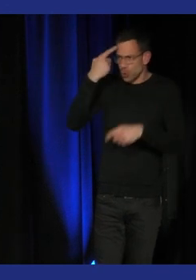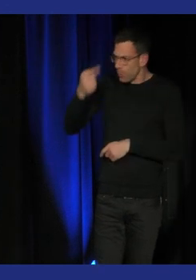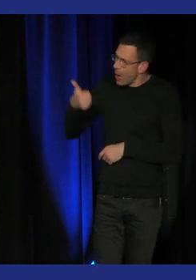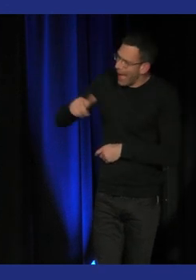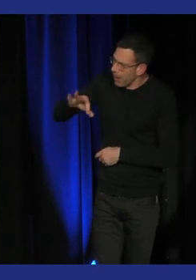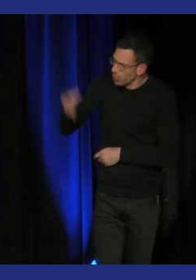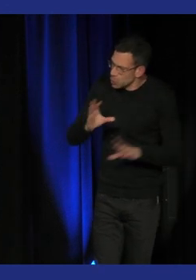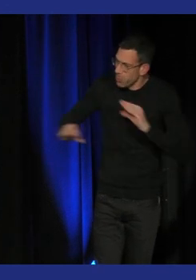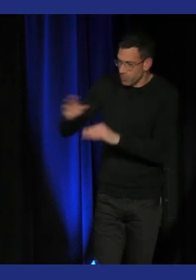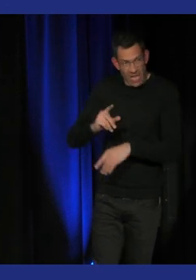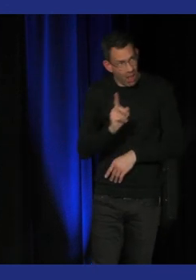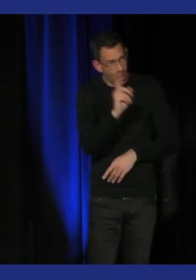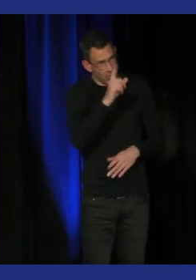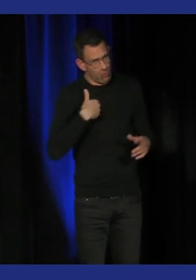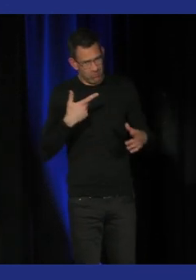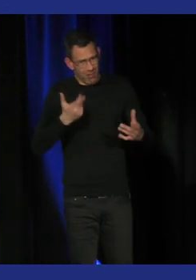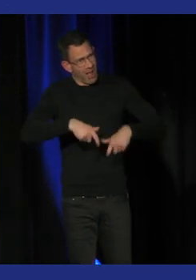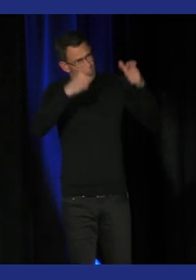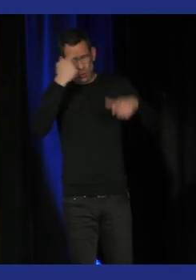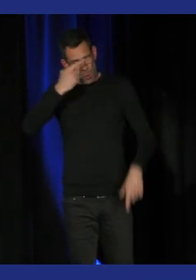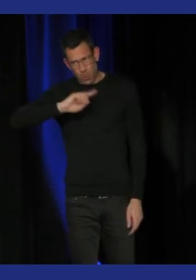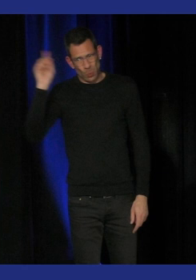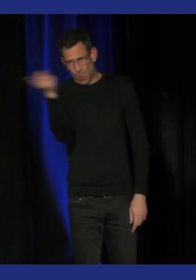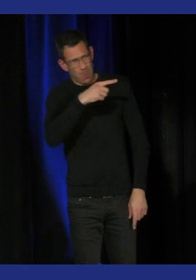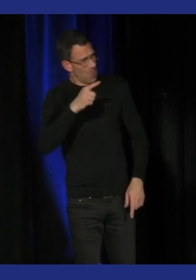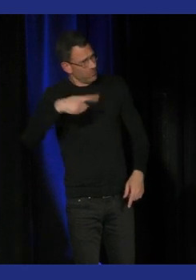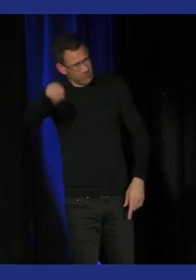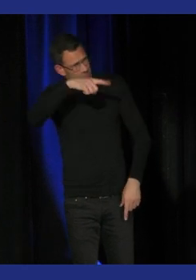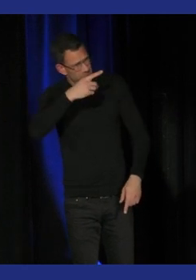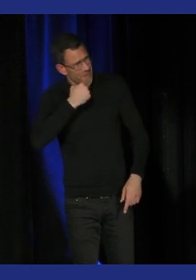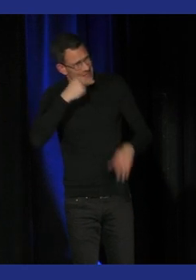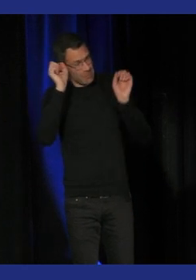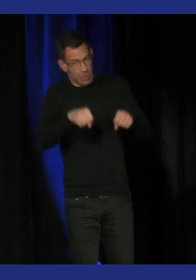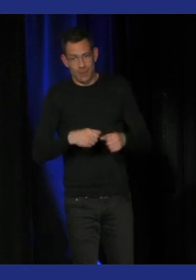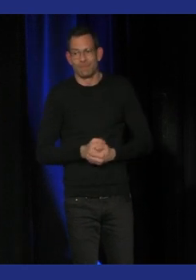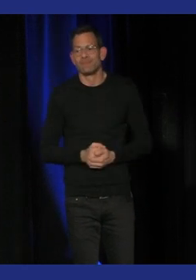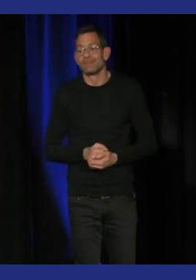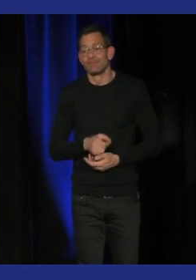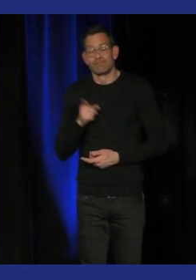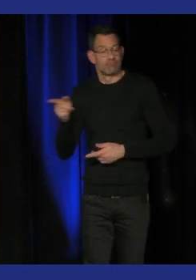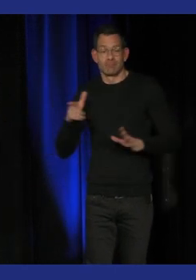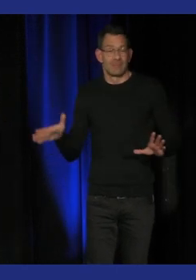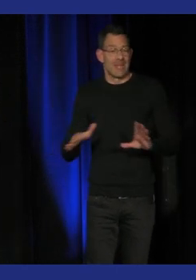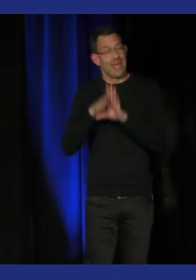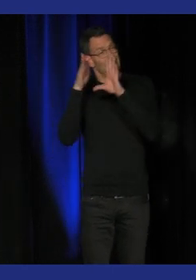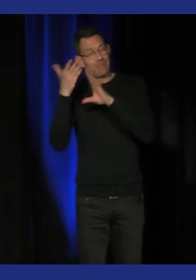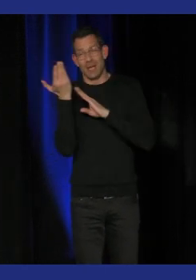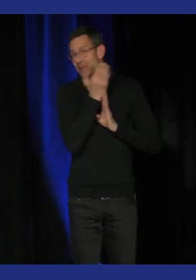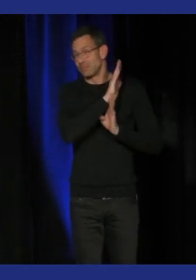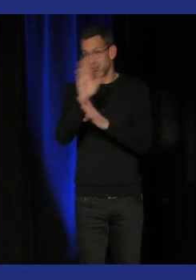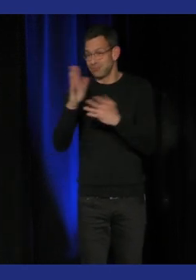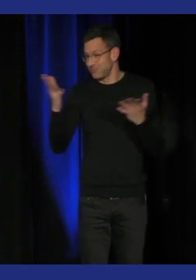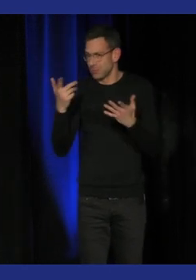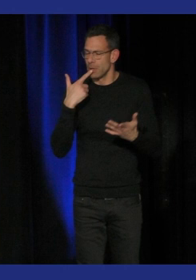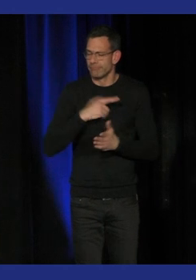l'ascenseur, il est bien disponible pour beaucoup plus de monde. Ils vont utiliser une image qui va parler à tous. C'est la création